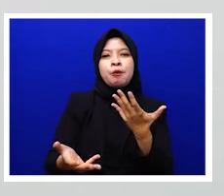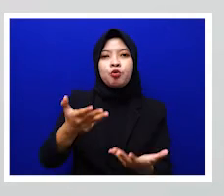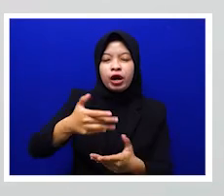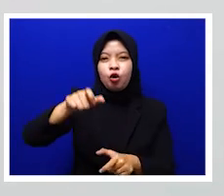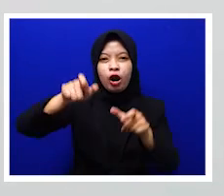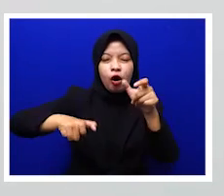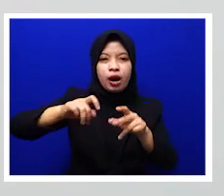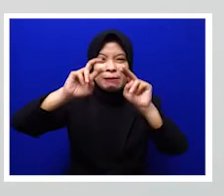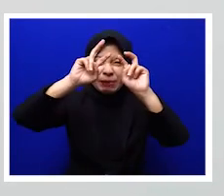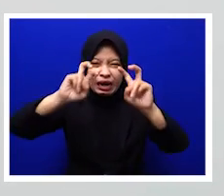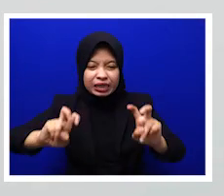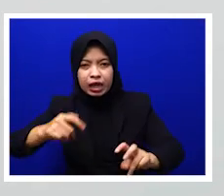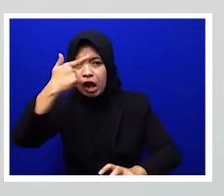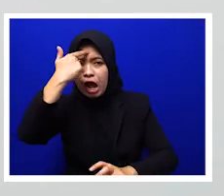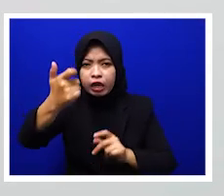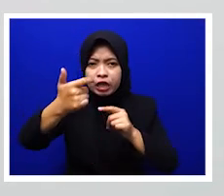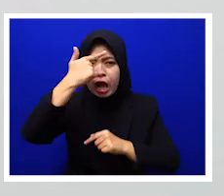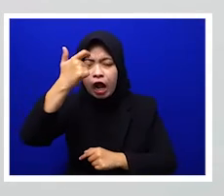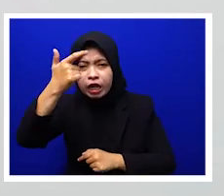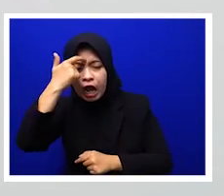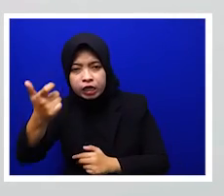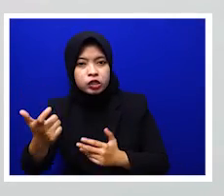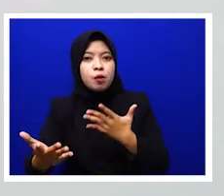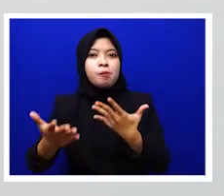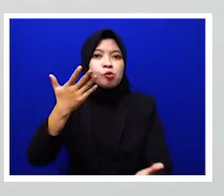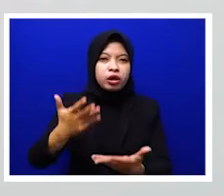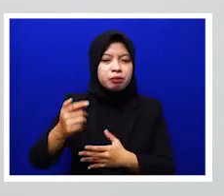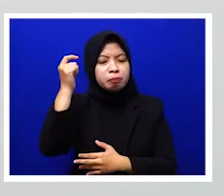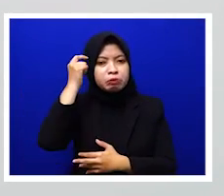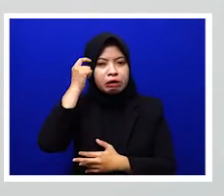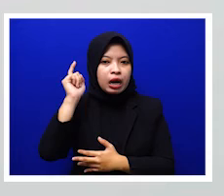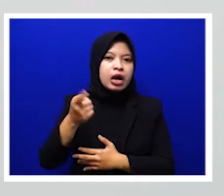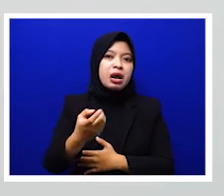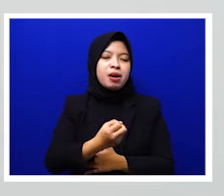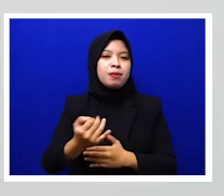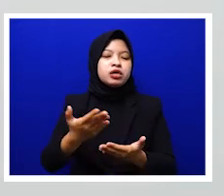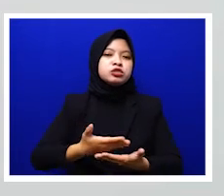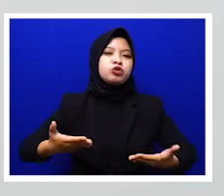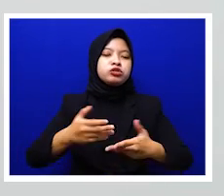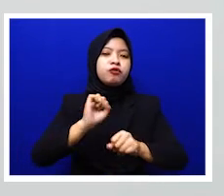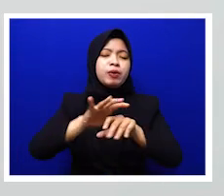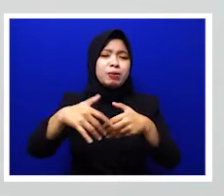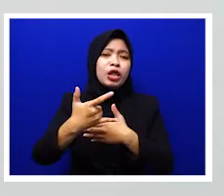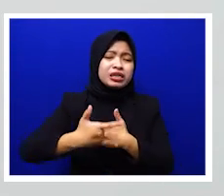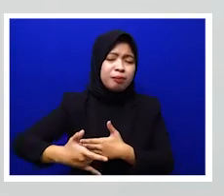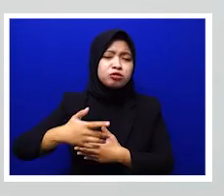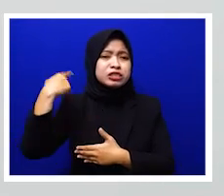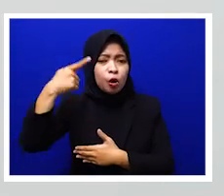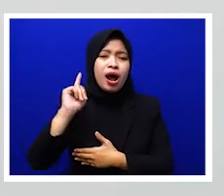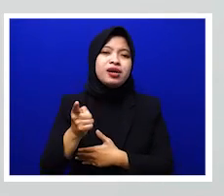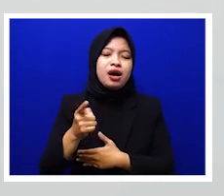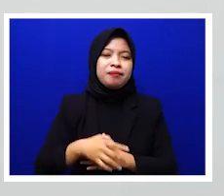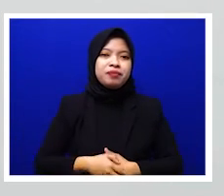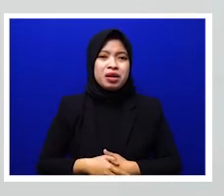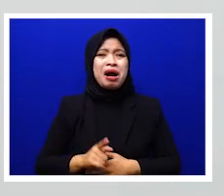banyak peneliti, banyak para ahli itu juga memprediksi yang namanya pandemi itu akan selalu ada, gitu ya. Dalam sejarah kita